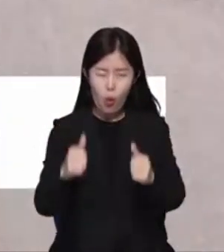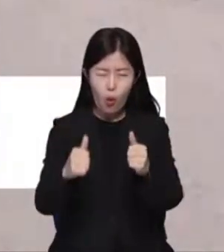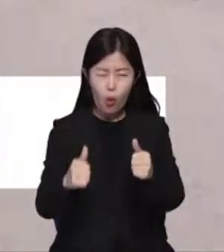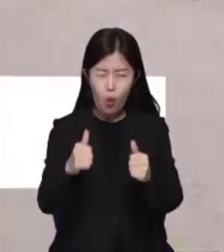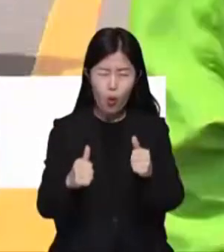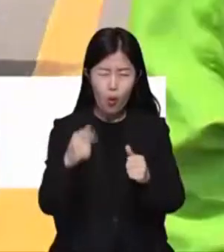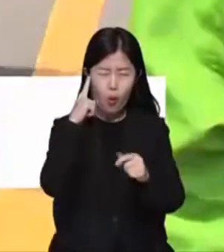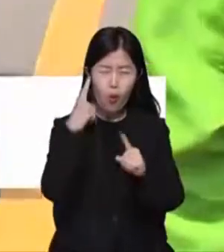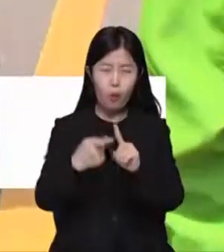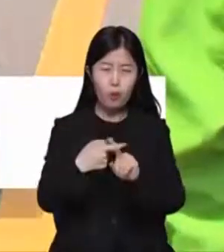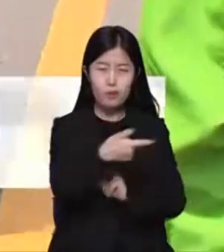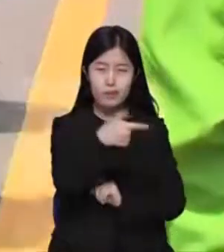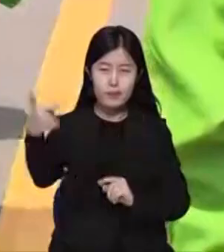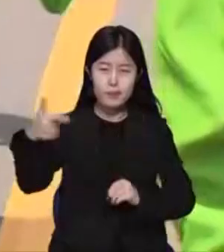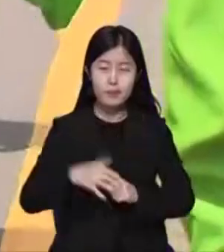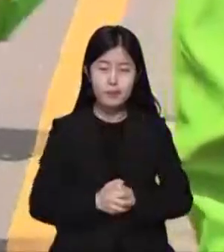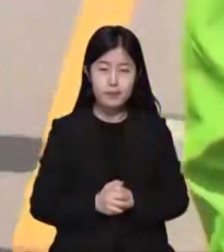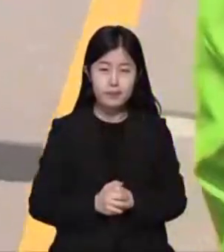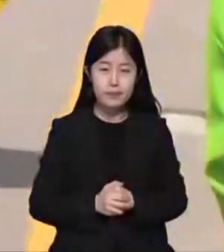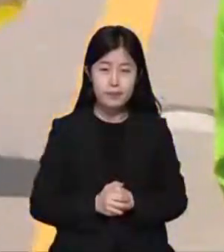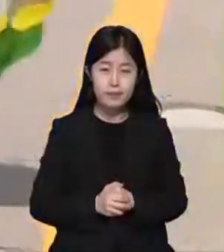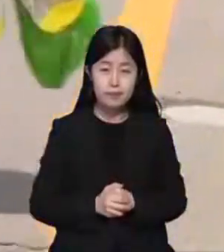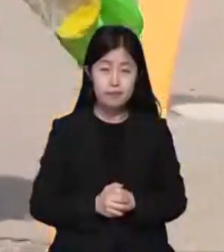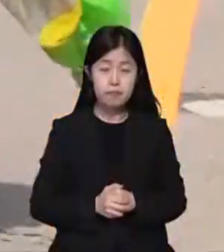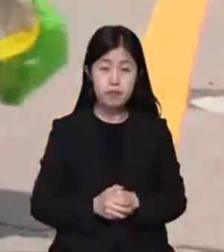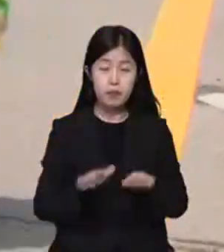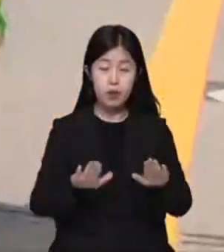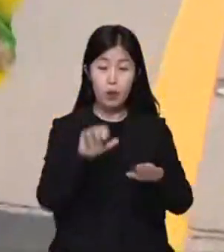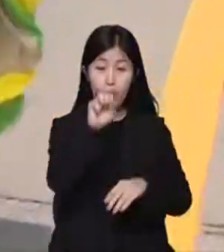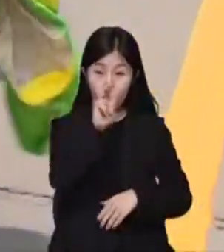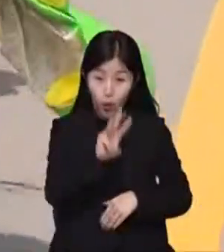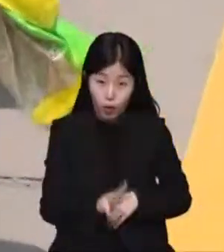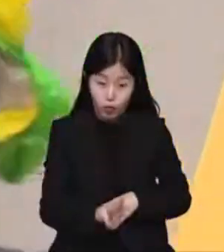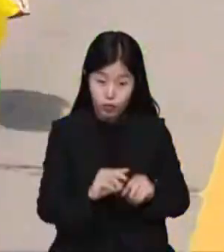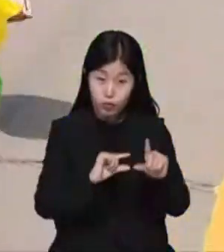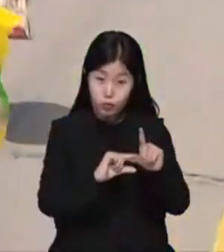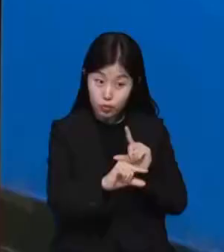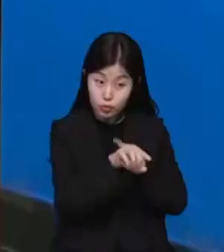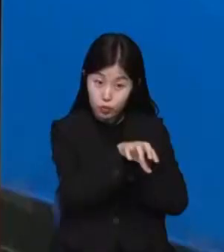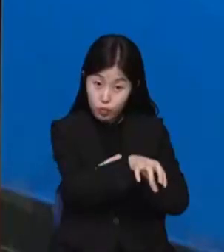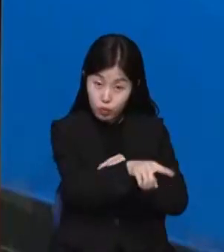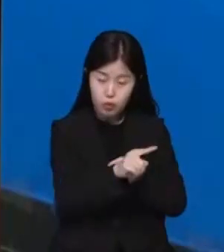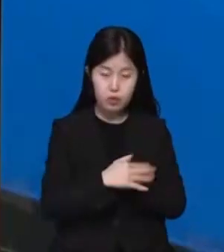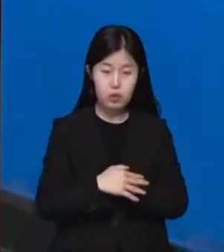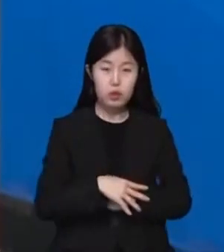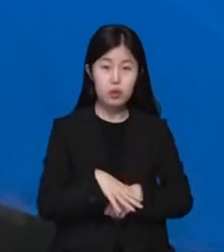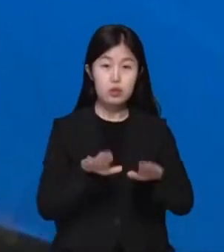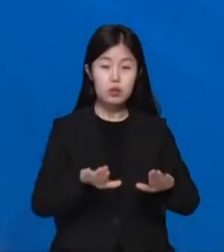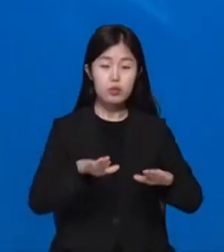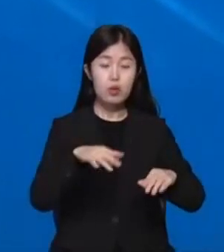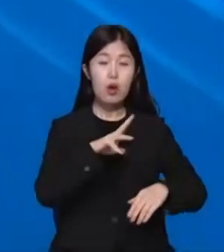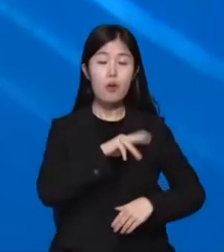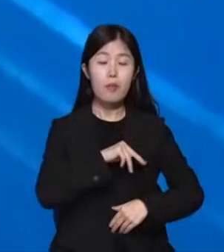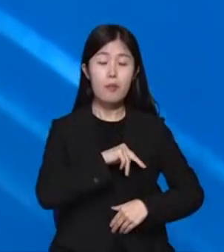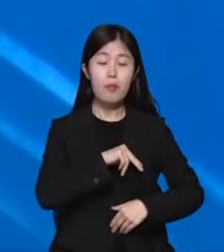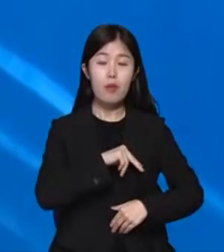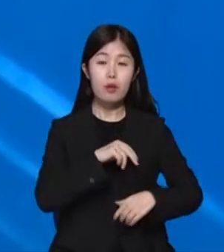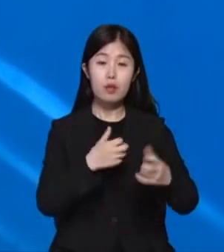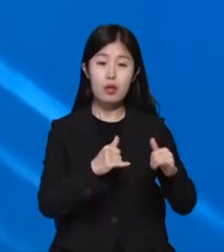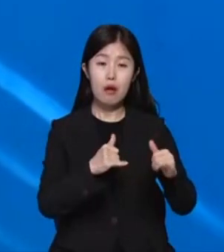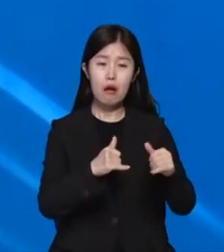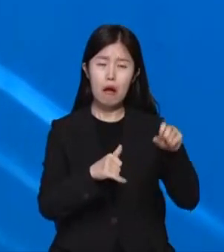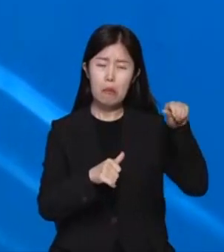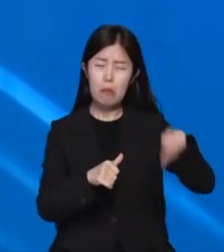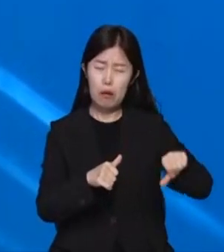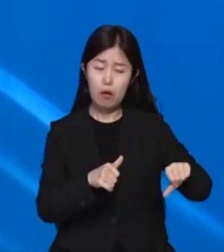쏠리고 있습니다 끝 에서 불었던 현역 고전 분위기가 전남에서도 이어질지